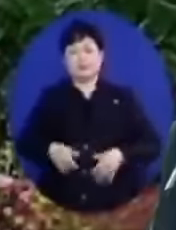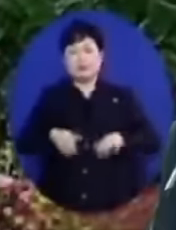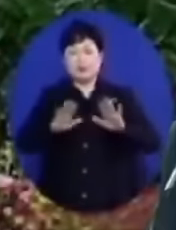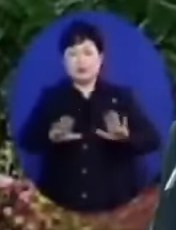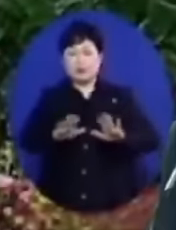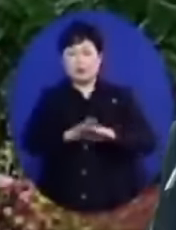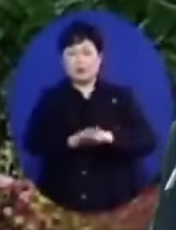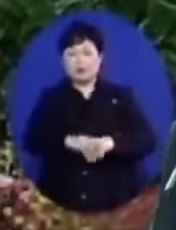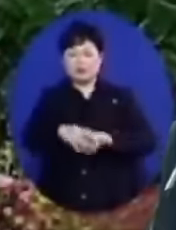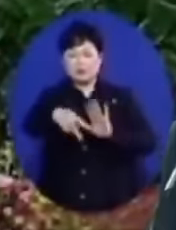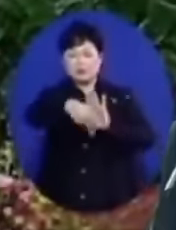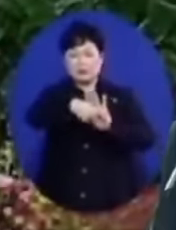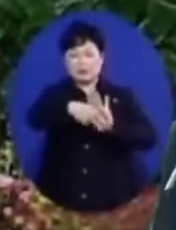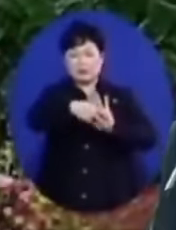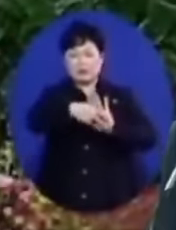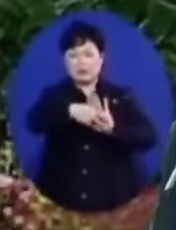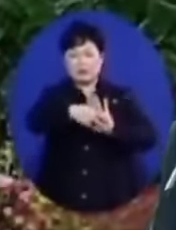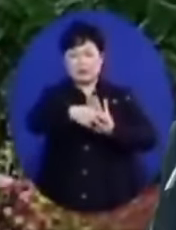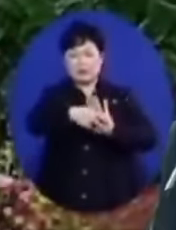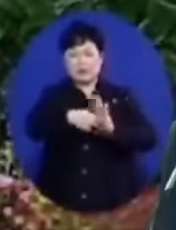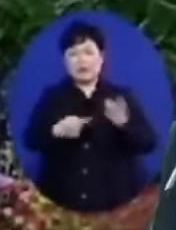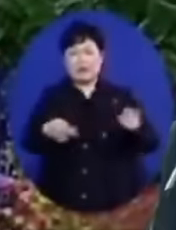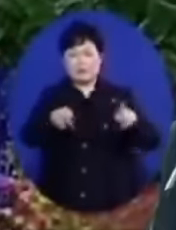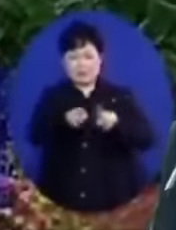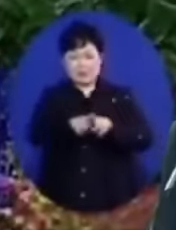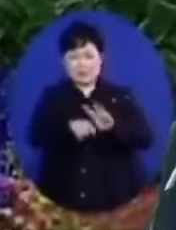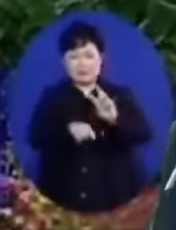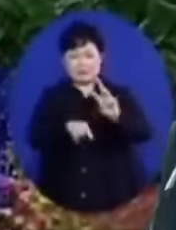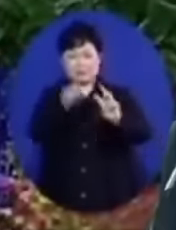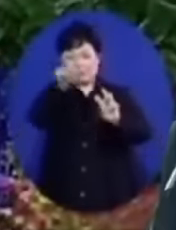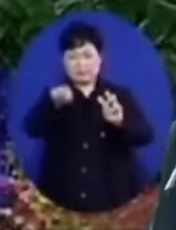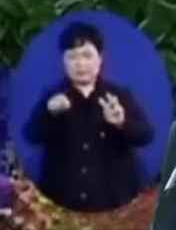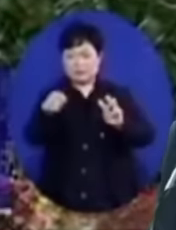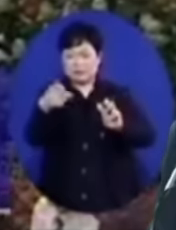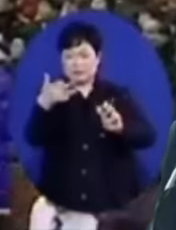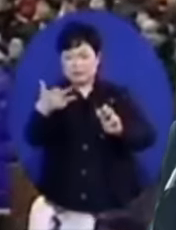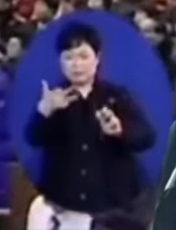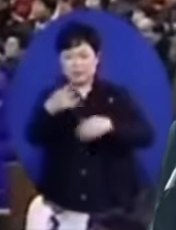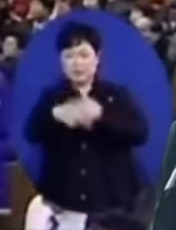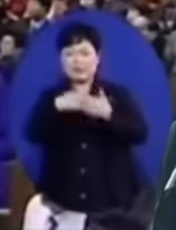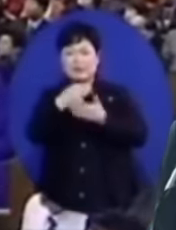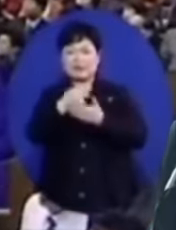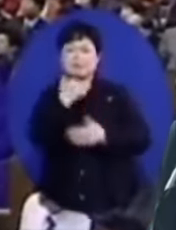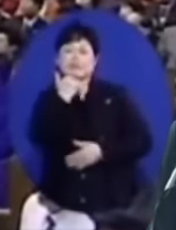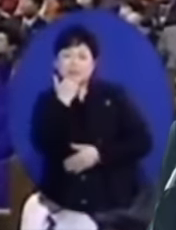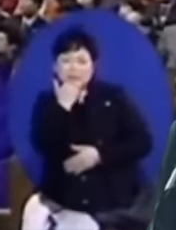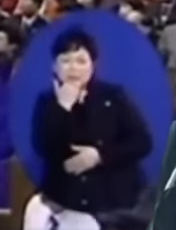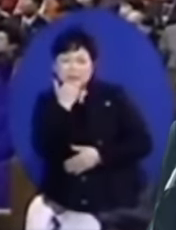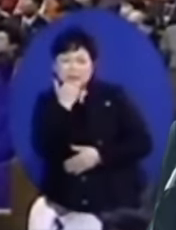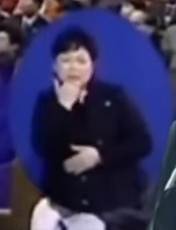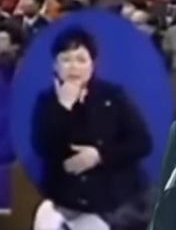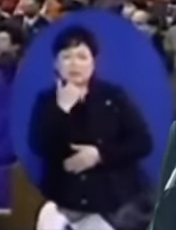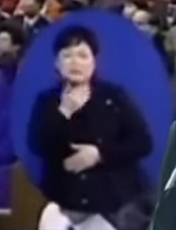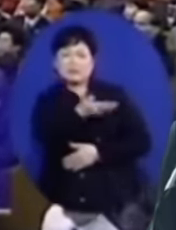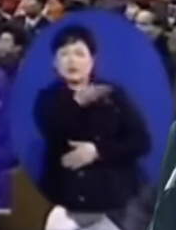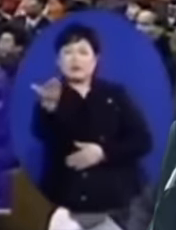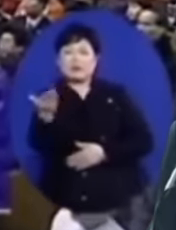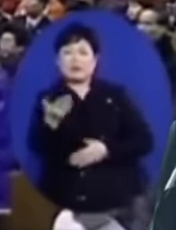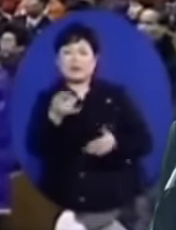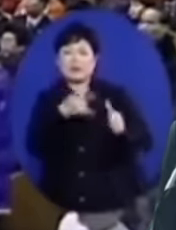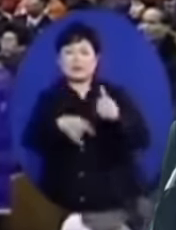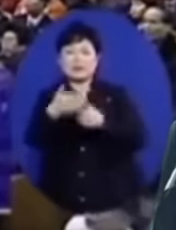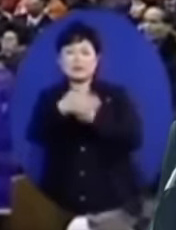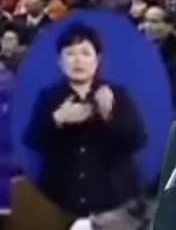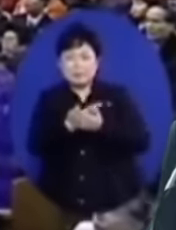본문의 이사야 30장 18절 우리 다 같이 한번 따라 읽으십시다. 야훼께서 기다리시나니 이는 너희에게